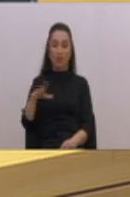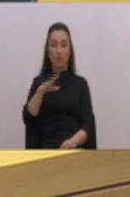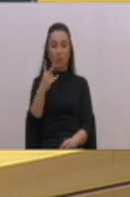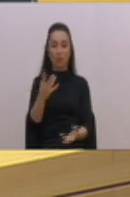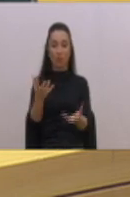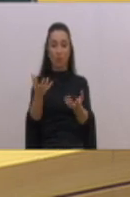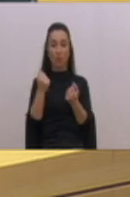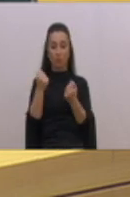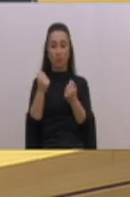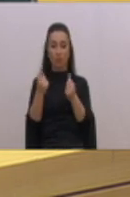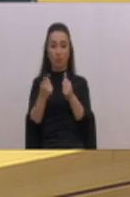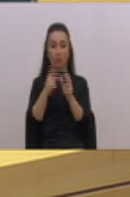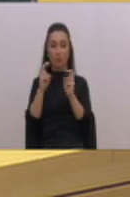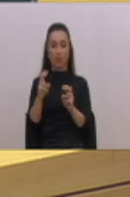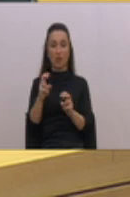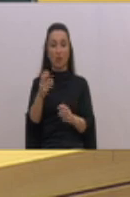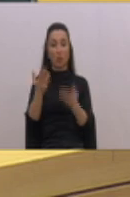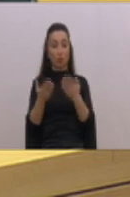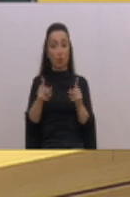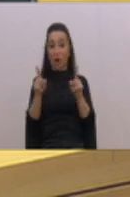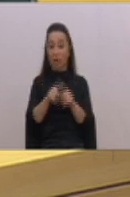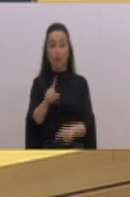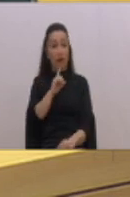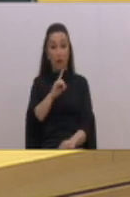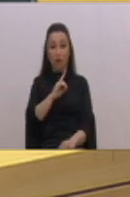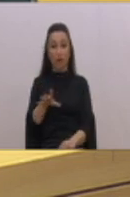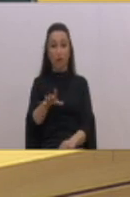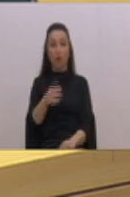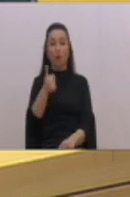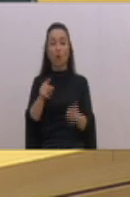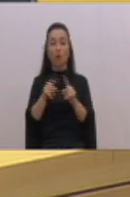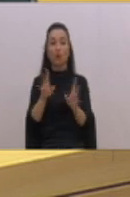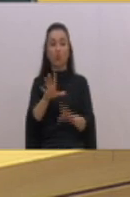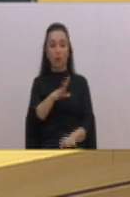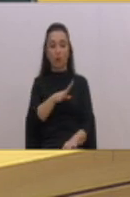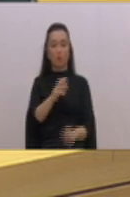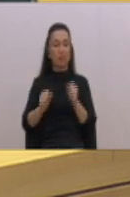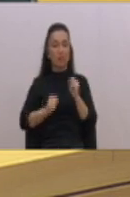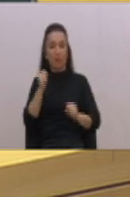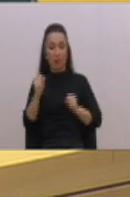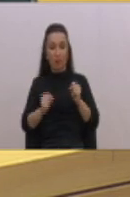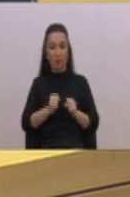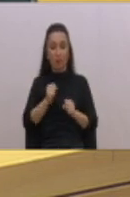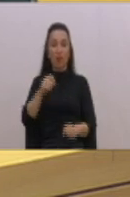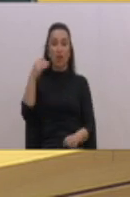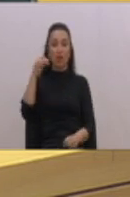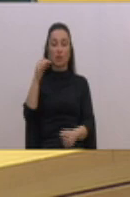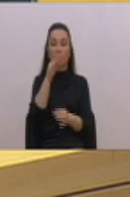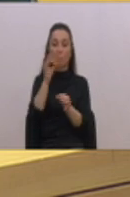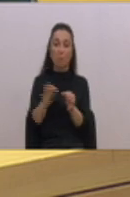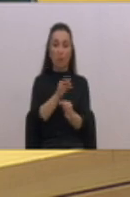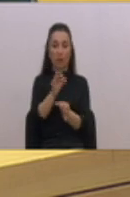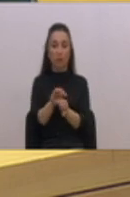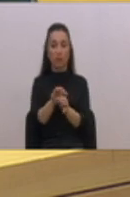მიიღოს კანდიდატის სტატუსი. მაგრამ თუ ეს ასე არ მოხდება, როგორიც არ უნდა იყოს ცდელობა, ისტორიული